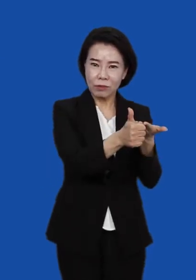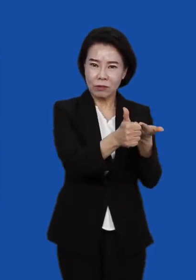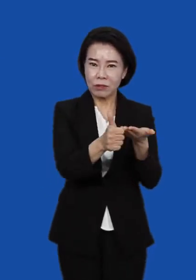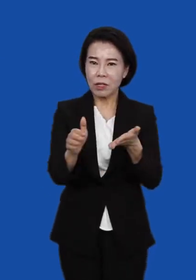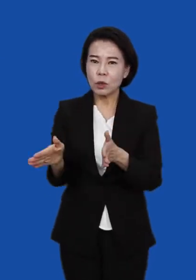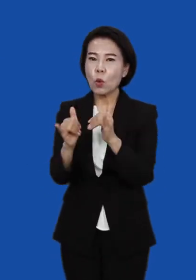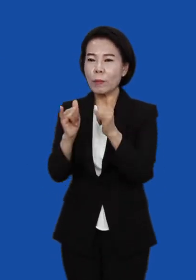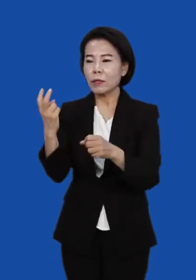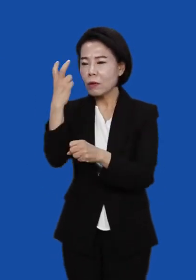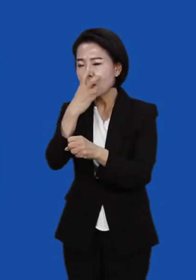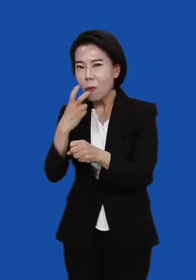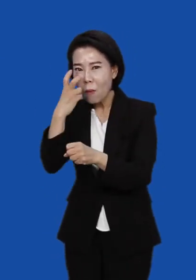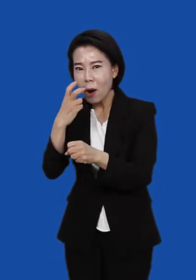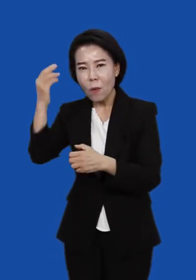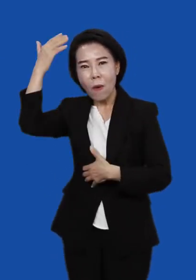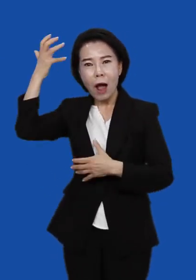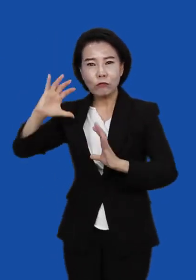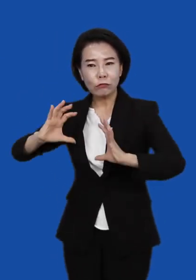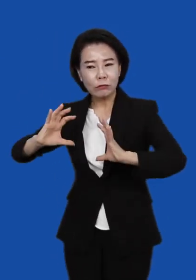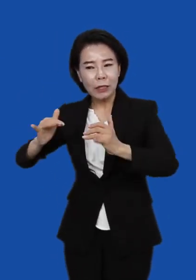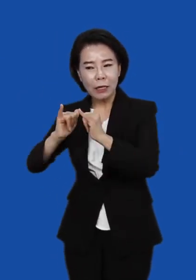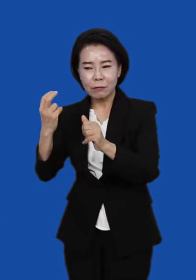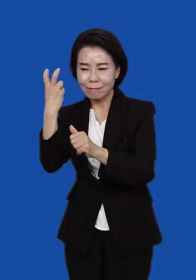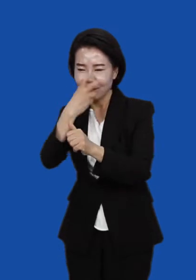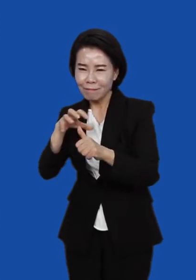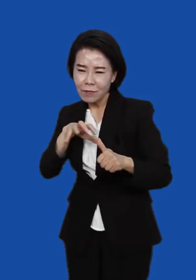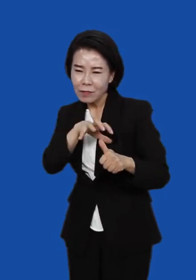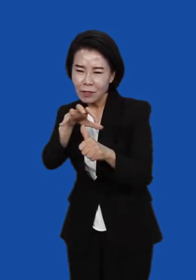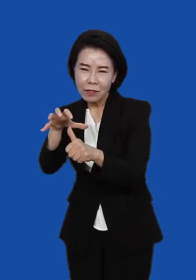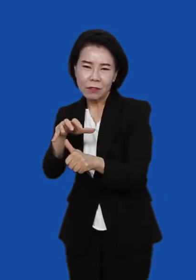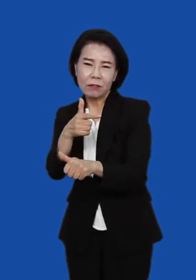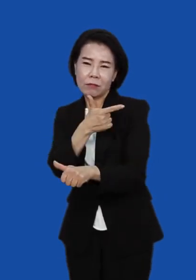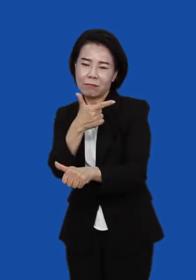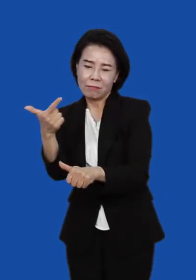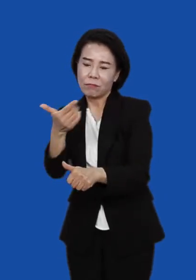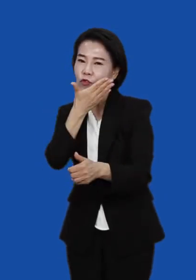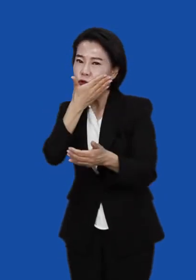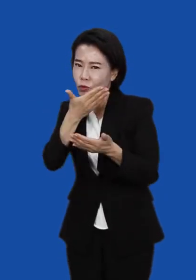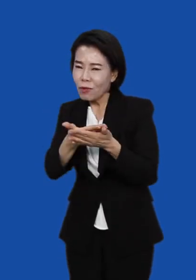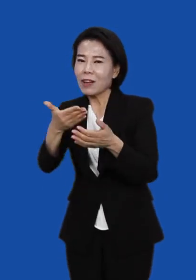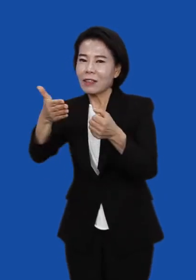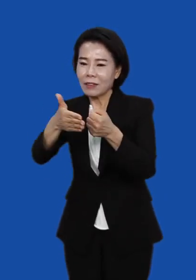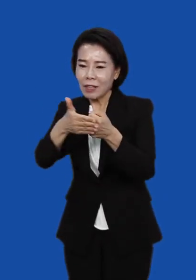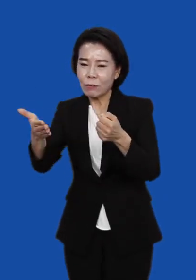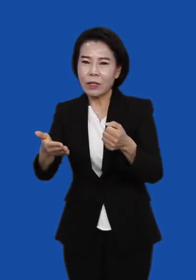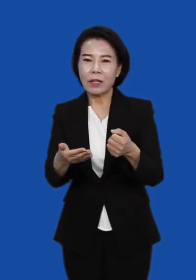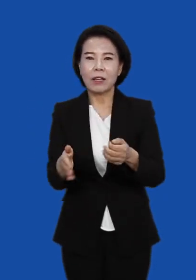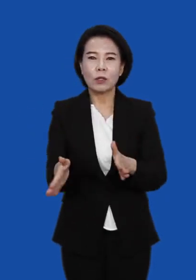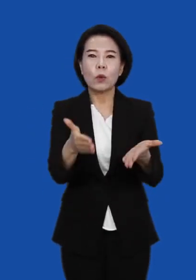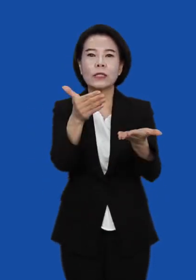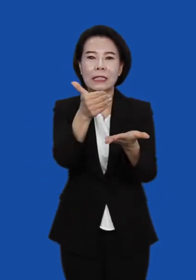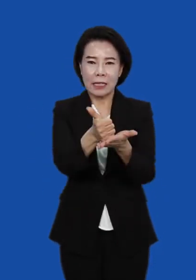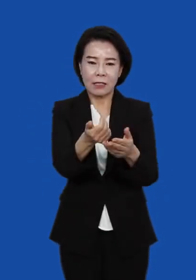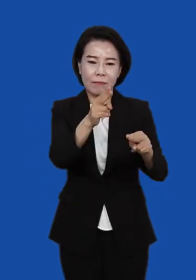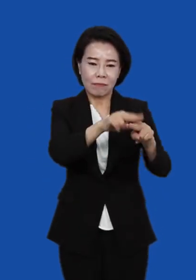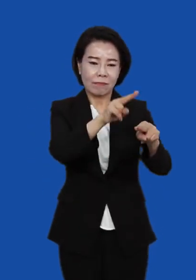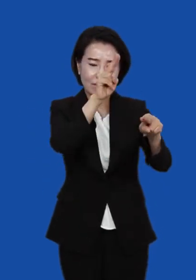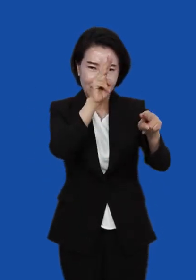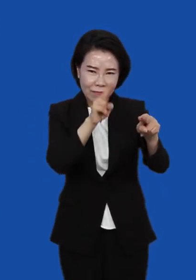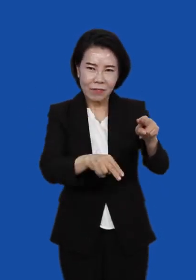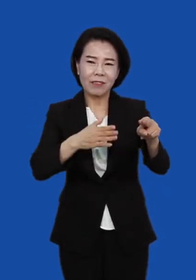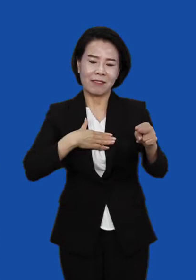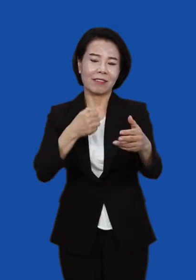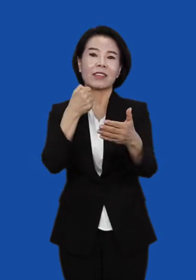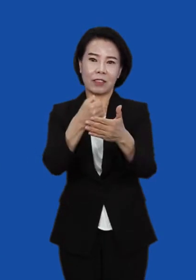원지사는 제주도민을 보호하고 대한민국 국민을 지키는 일이 무엇보다 중요하기에 도지사직을